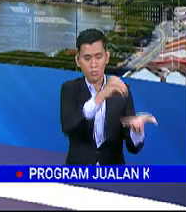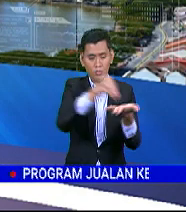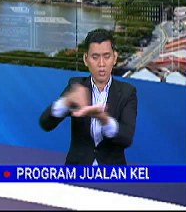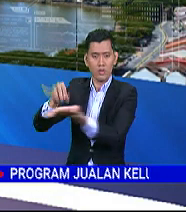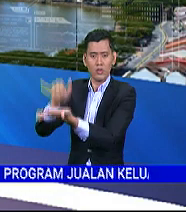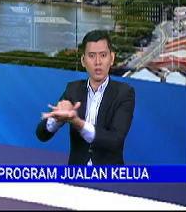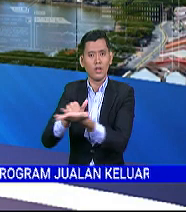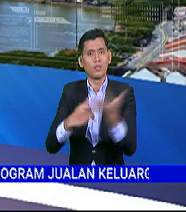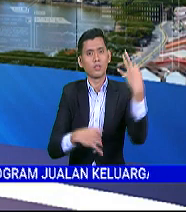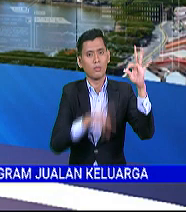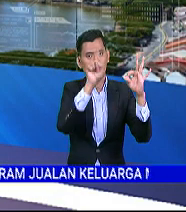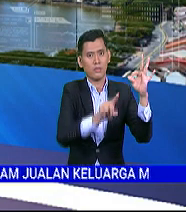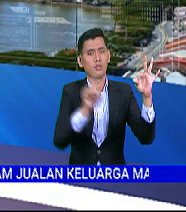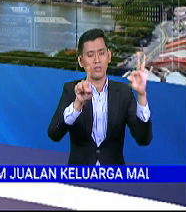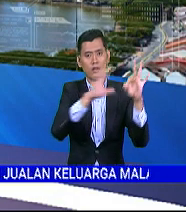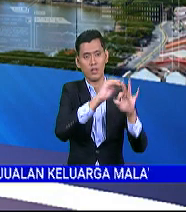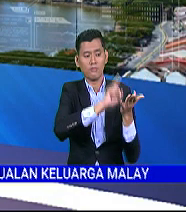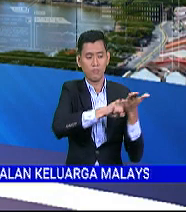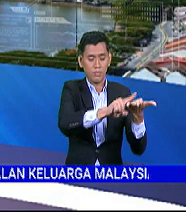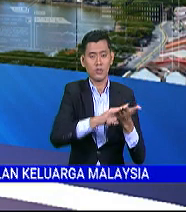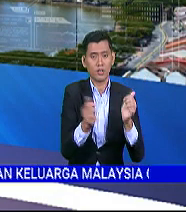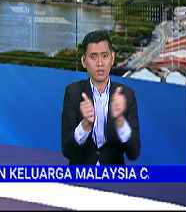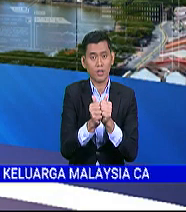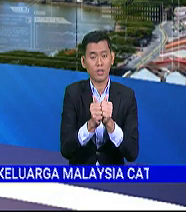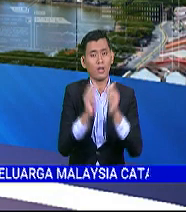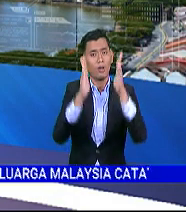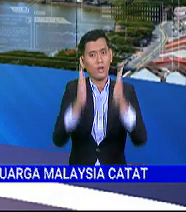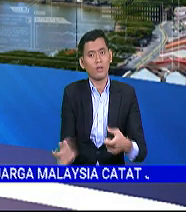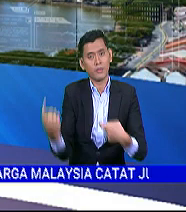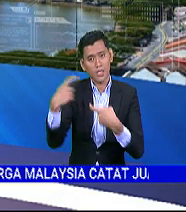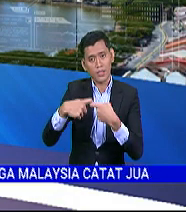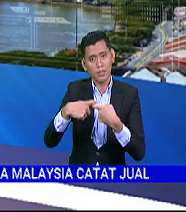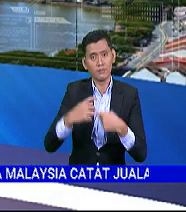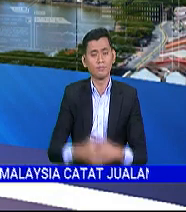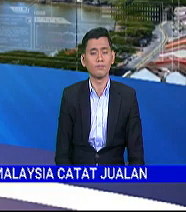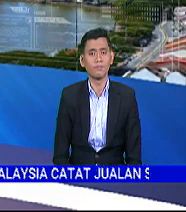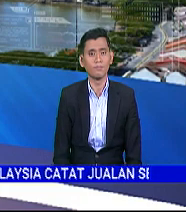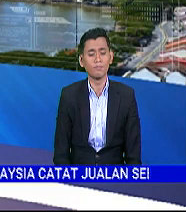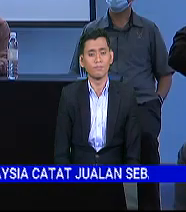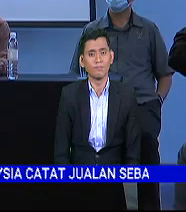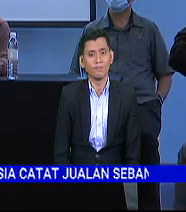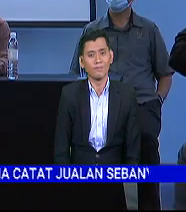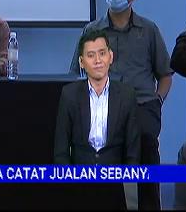pada 19 Januari ini selain berbincang dengan pihak yang berkaitan.